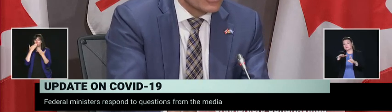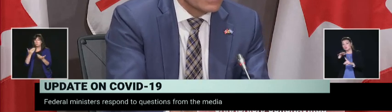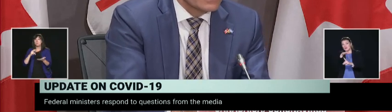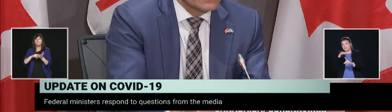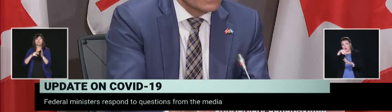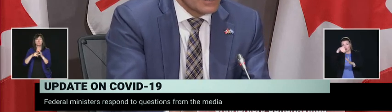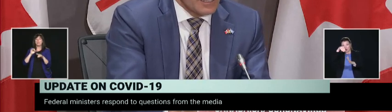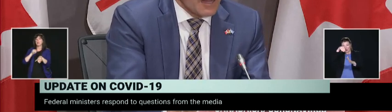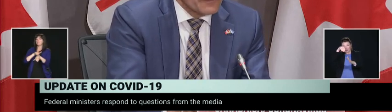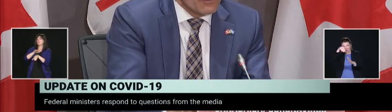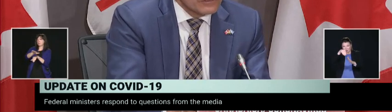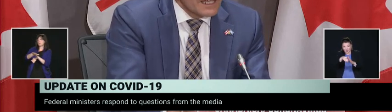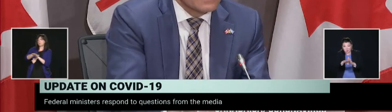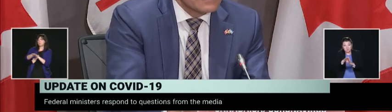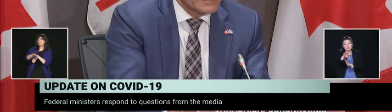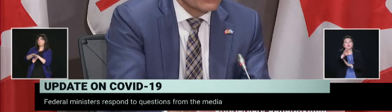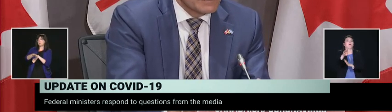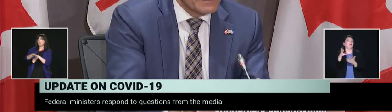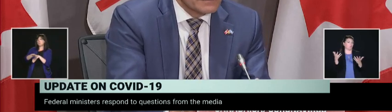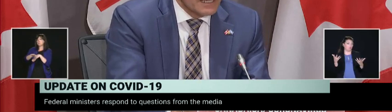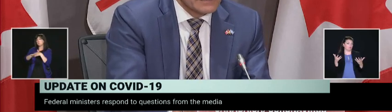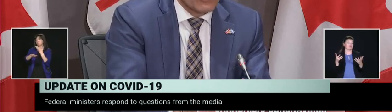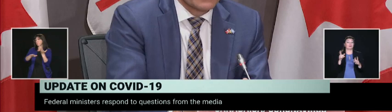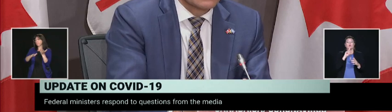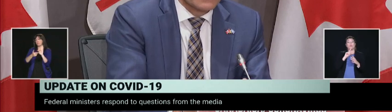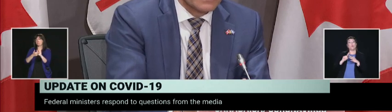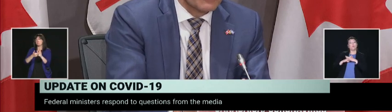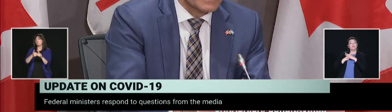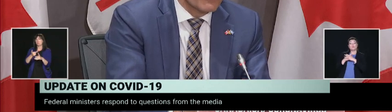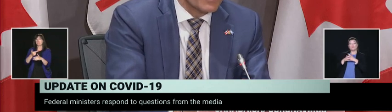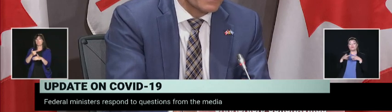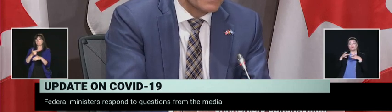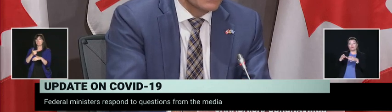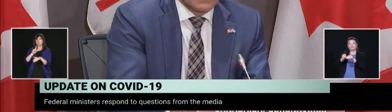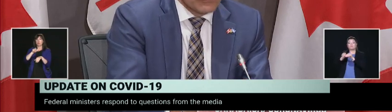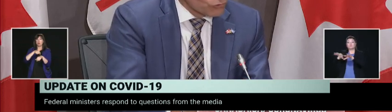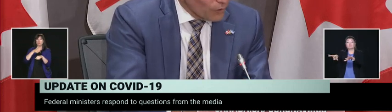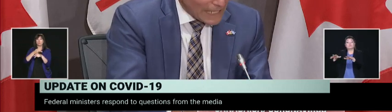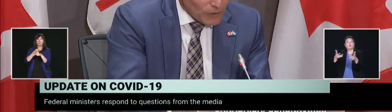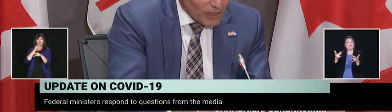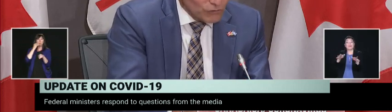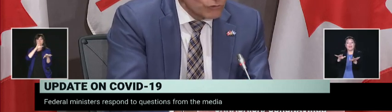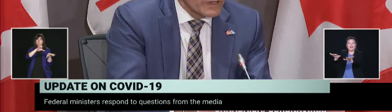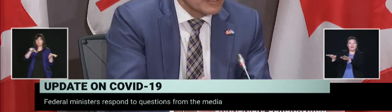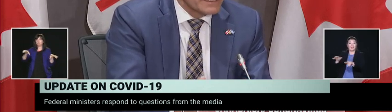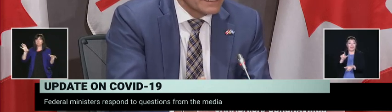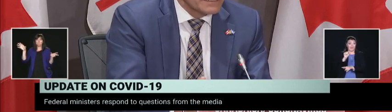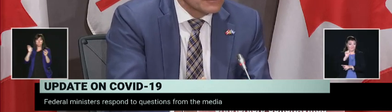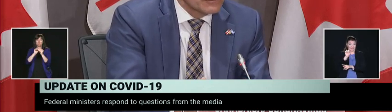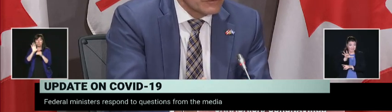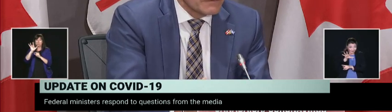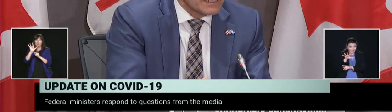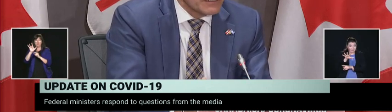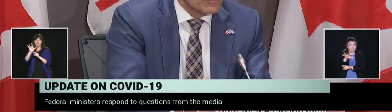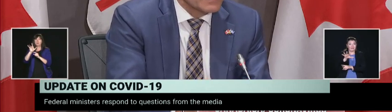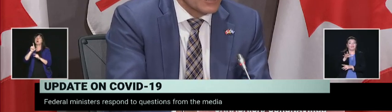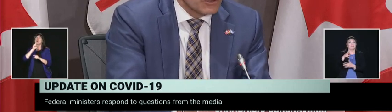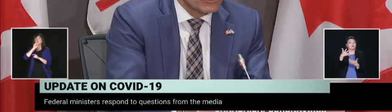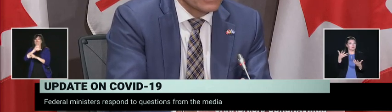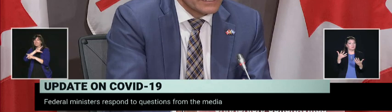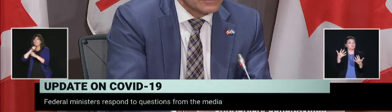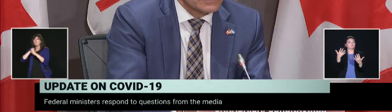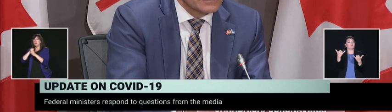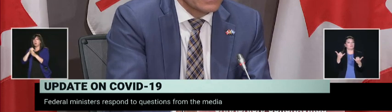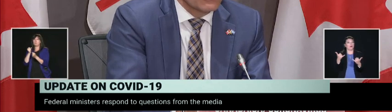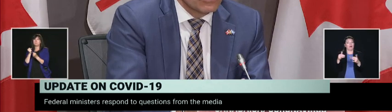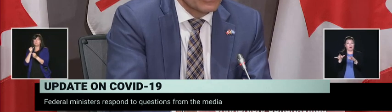ont agi dans environ 35 jusqu'à maintenant. Et on s'attend à ce qu'ils soient déployés, toujours à la demande du gouvernement québécois, dans